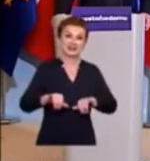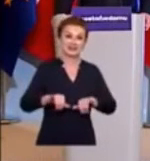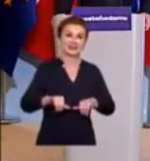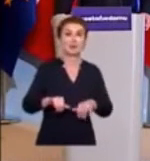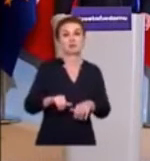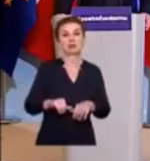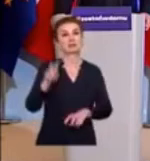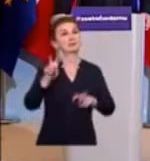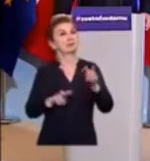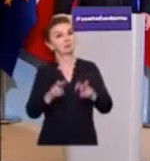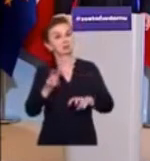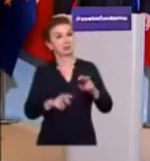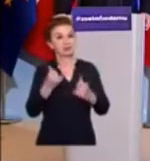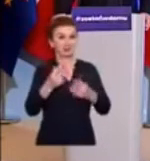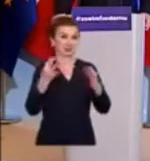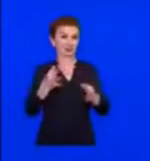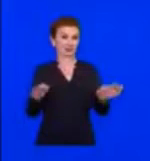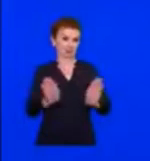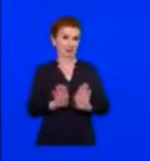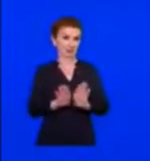jeżeli na tym etapie one będą nieczynne?